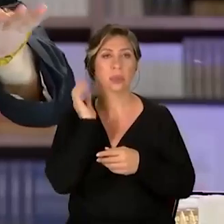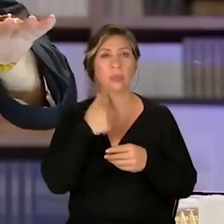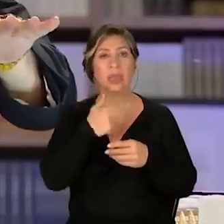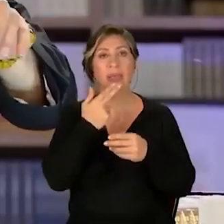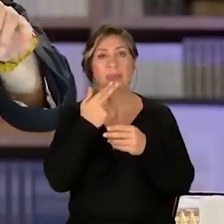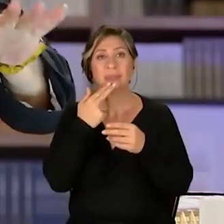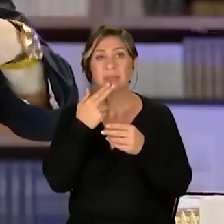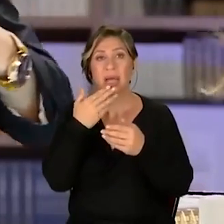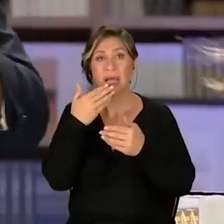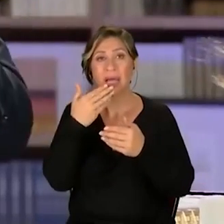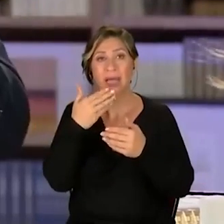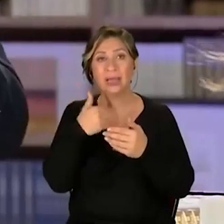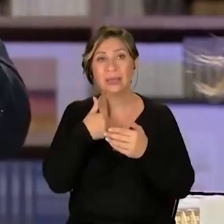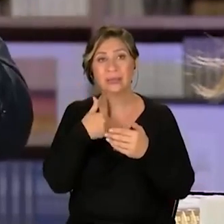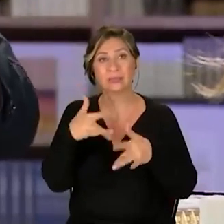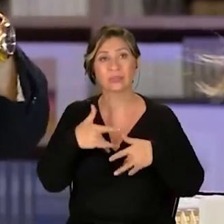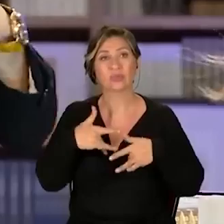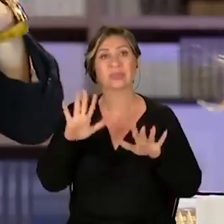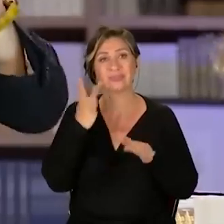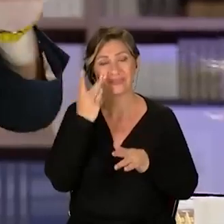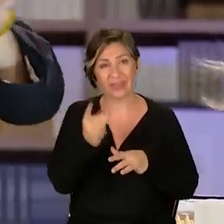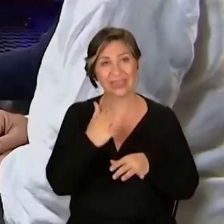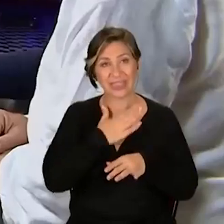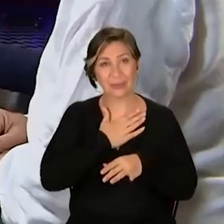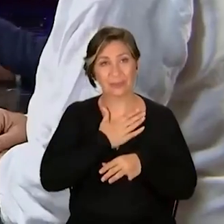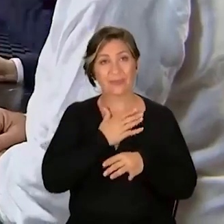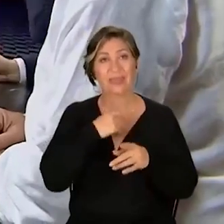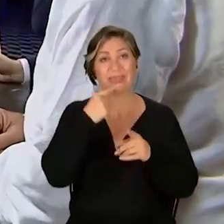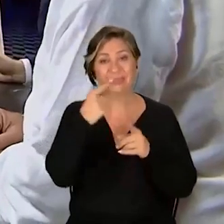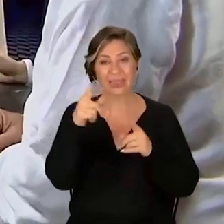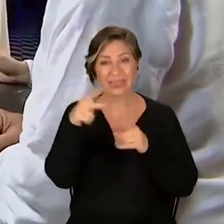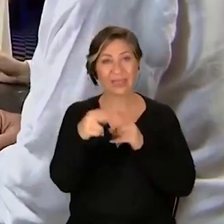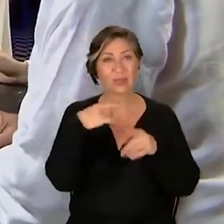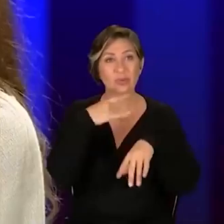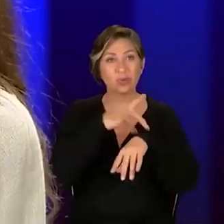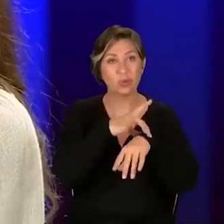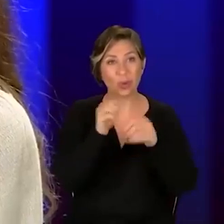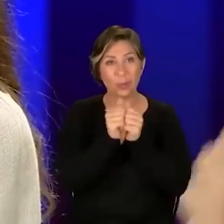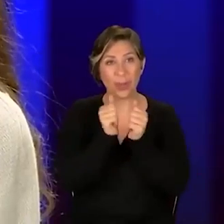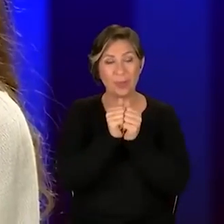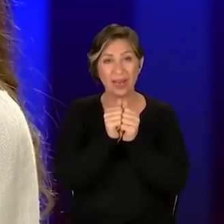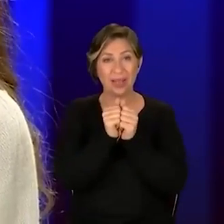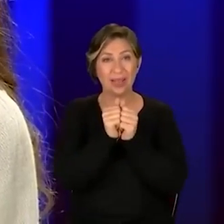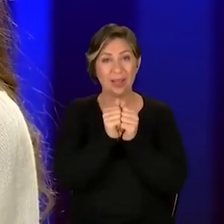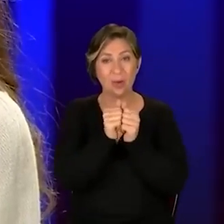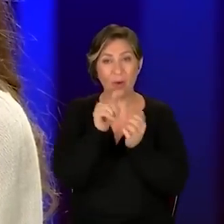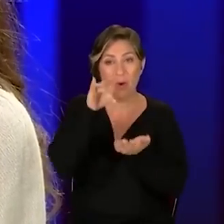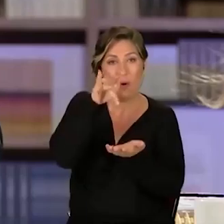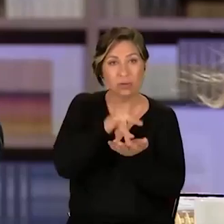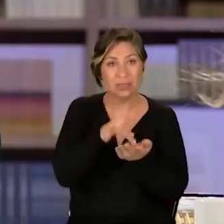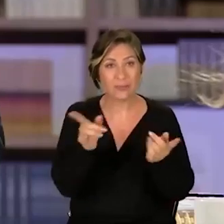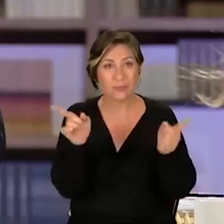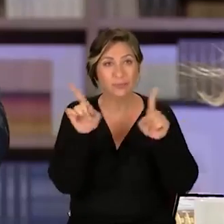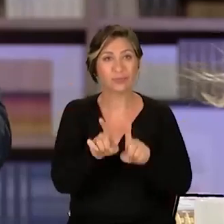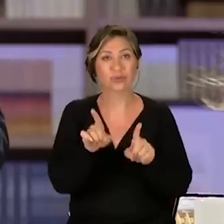Hanımefendiyle ilgili şunu anlatmak istiyorum. Siz benden hiç memnun değilsiniz farkındayım. Ben yok, çünkü yani hekimlerle beraber aslında bir hani ortada bir